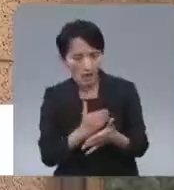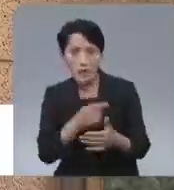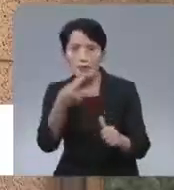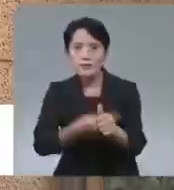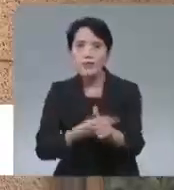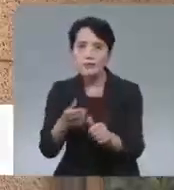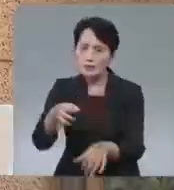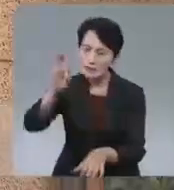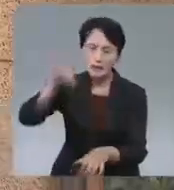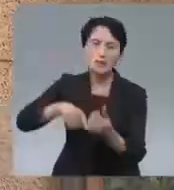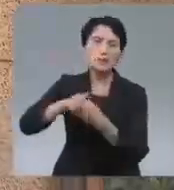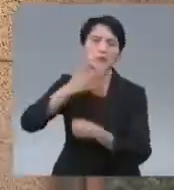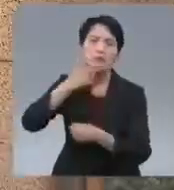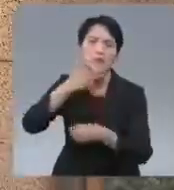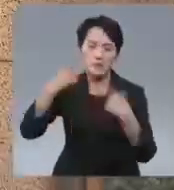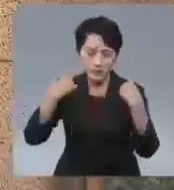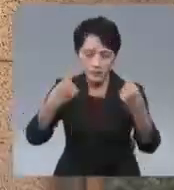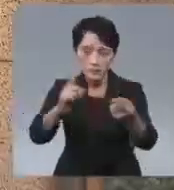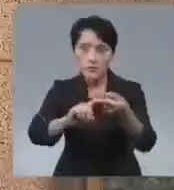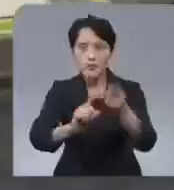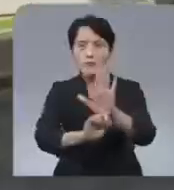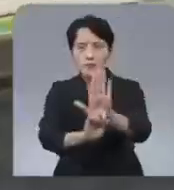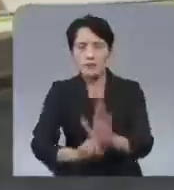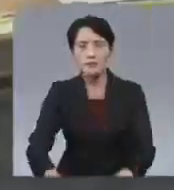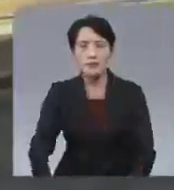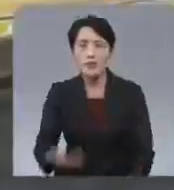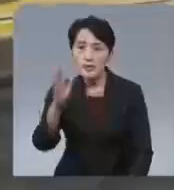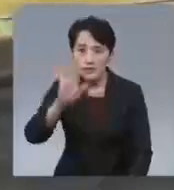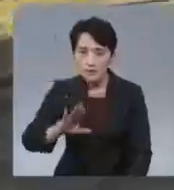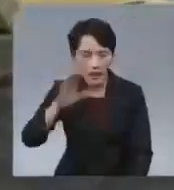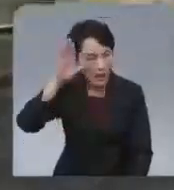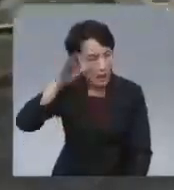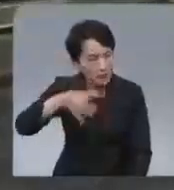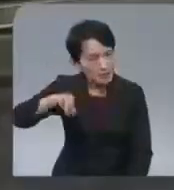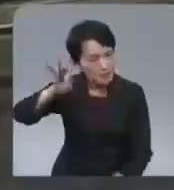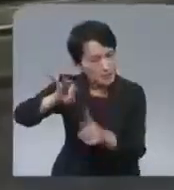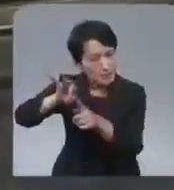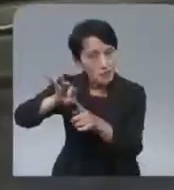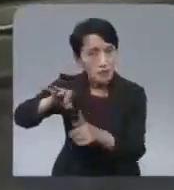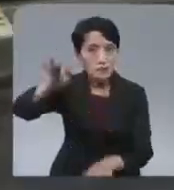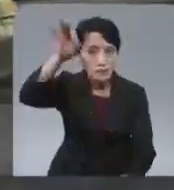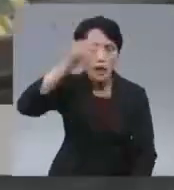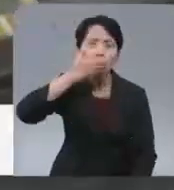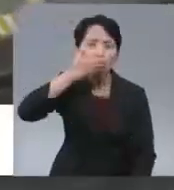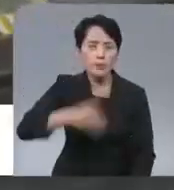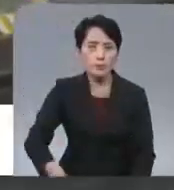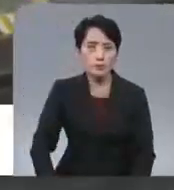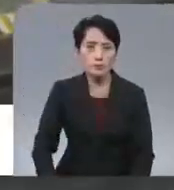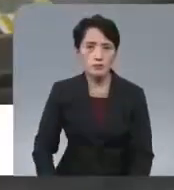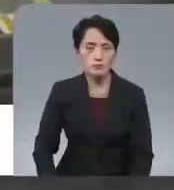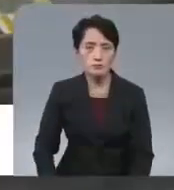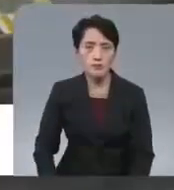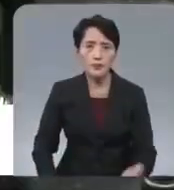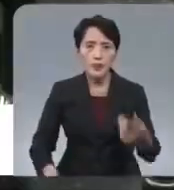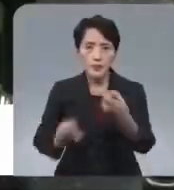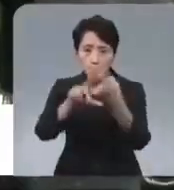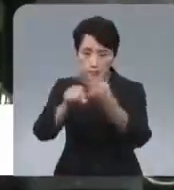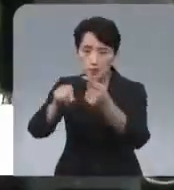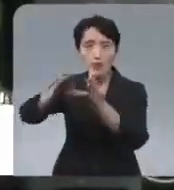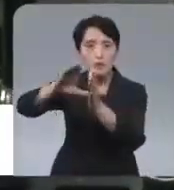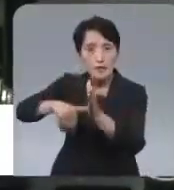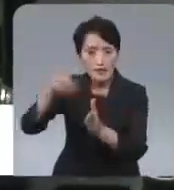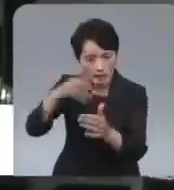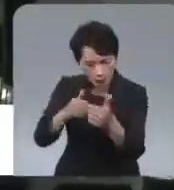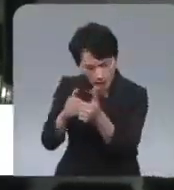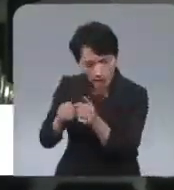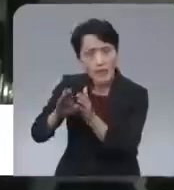мае управляющий банком ли джиён выступая на заседании совета по денежно-кредитной политике отметила что ситуация в